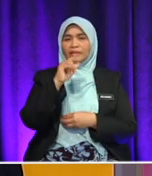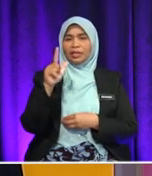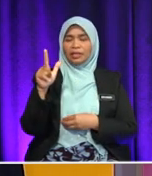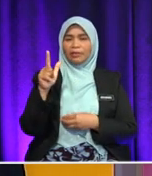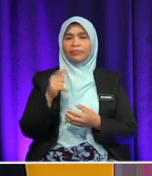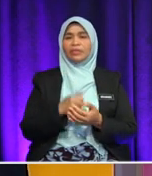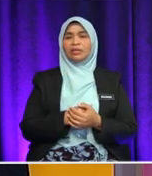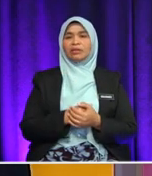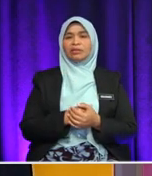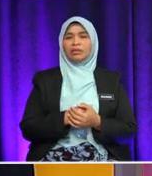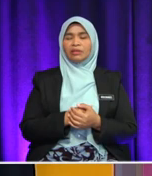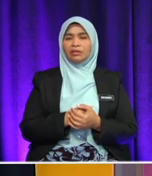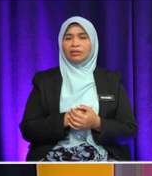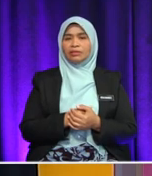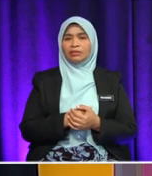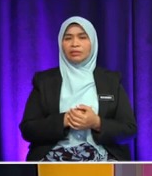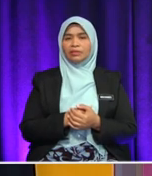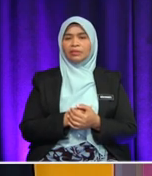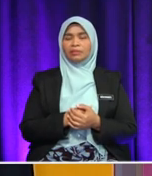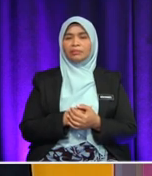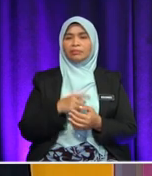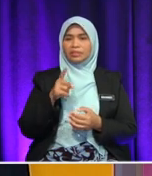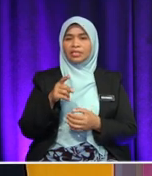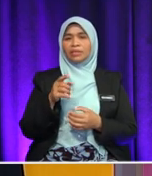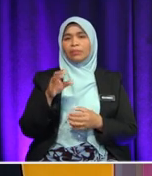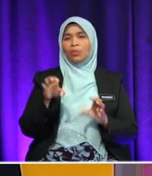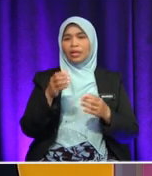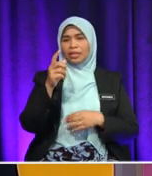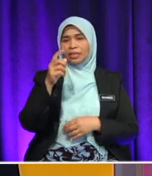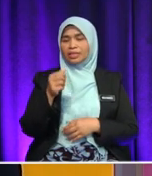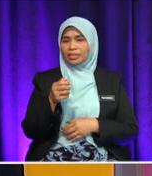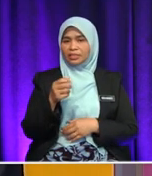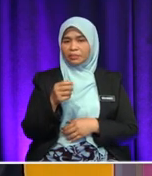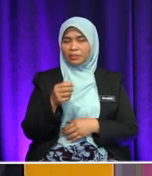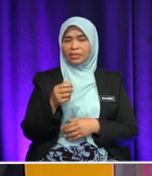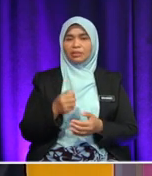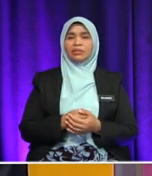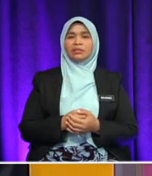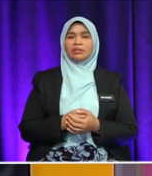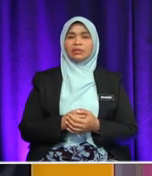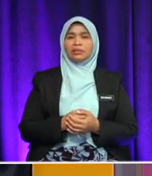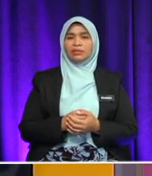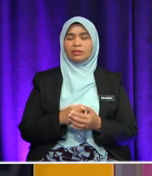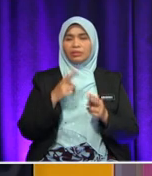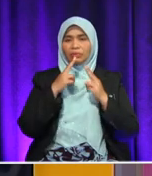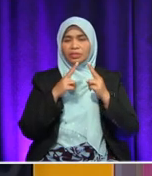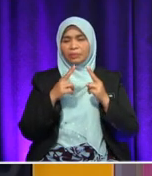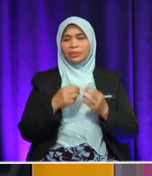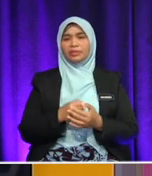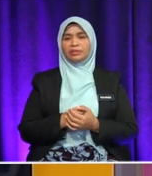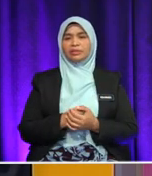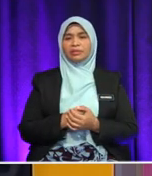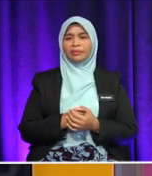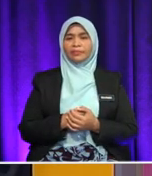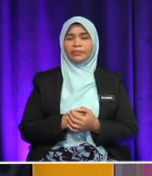10 itu rumuskan keseluruhan ayat itu kita kena tasbih dengan Subhanallah walhamdulillahi wa la ilaha illallah